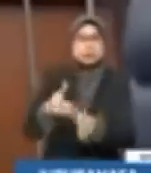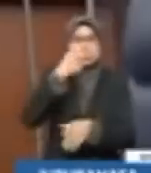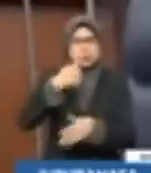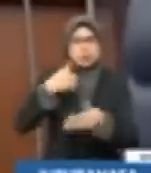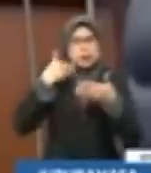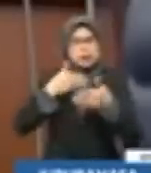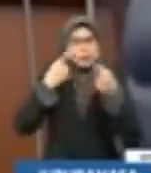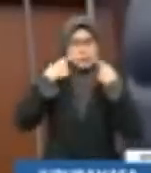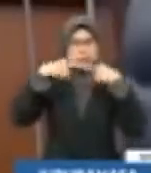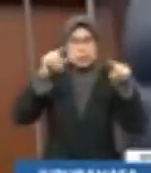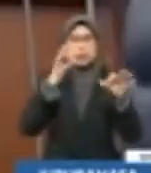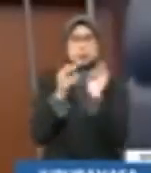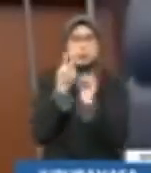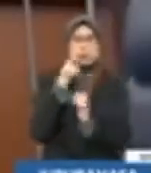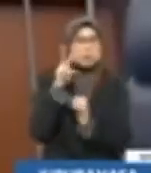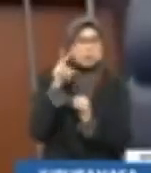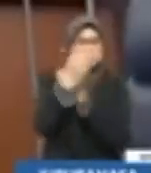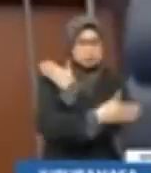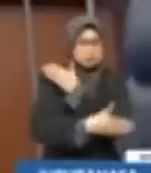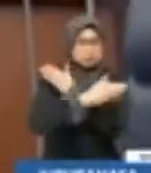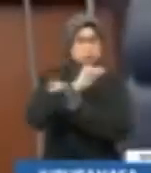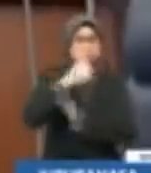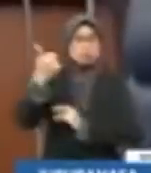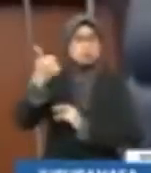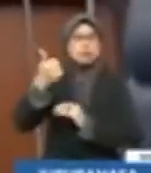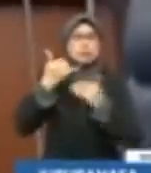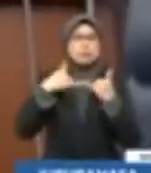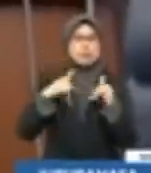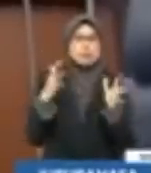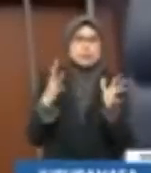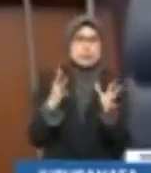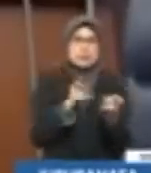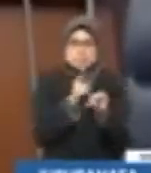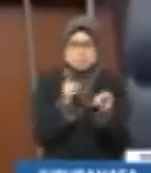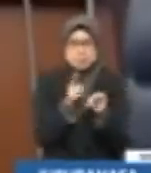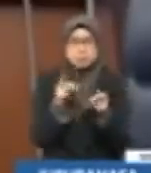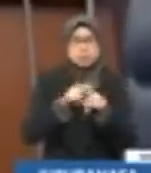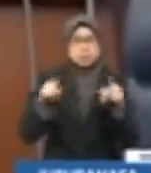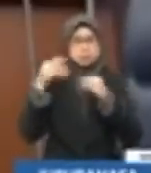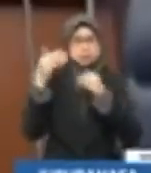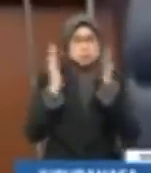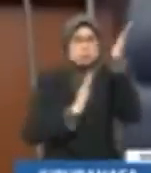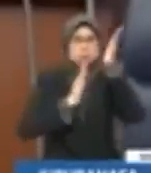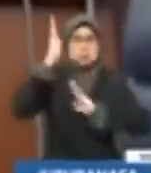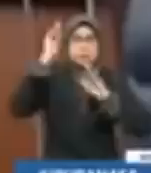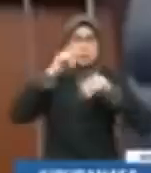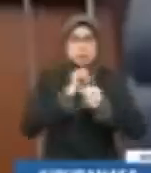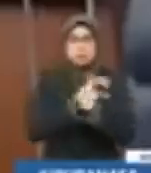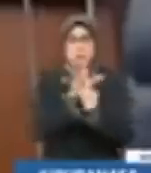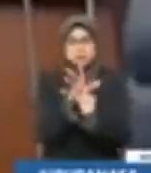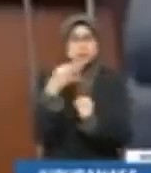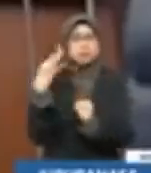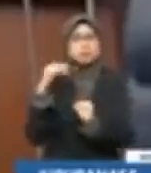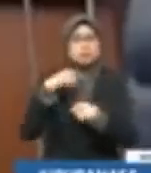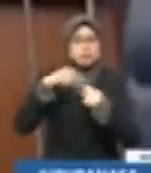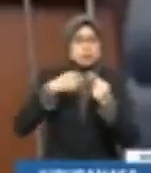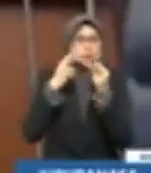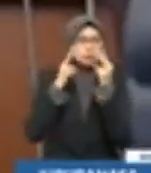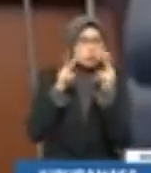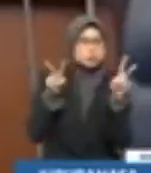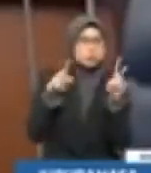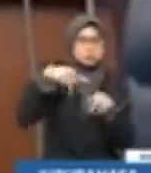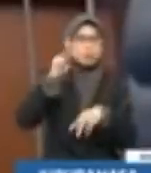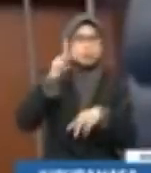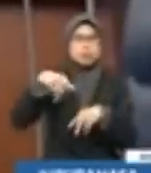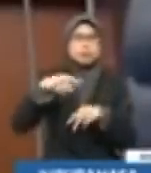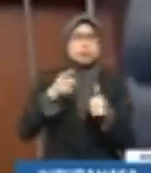hampir berjaya Tuan Yang Dipertua. Kalau kita lihat negara-negara lain masih struggling. Tetapi negara kita dalam masa COVID, apabila kita lihat